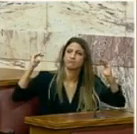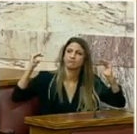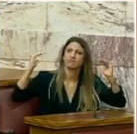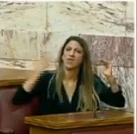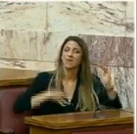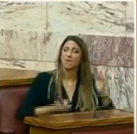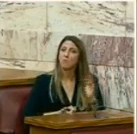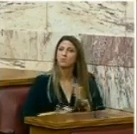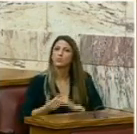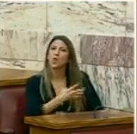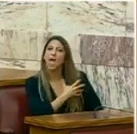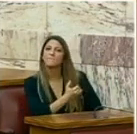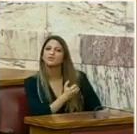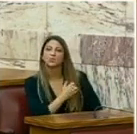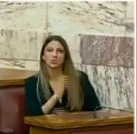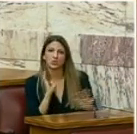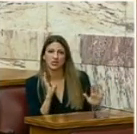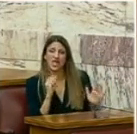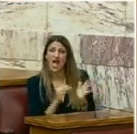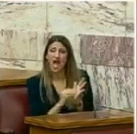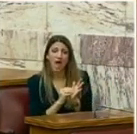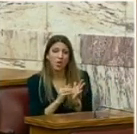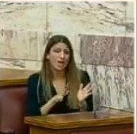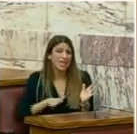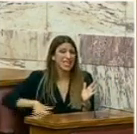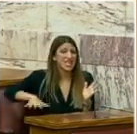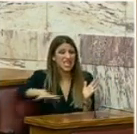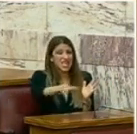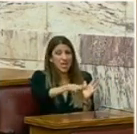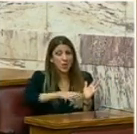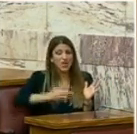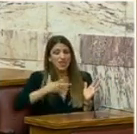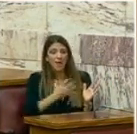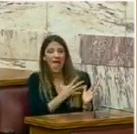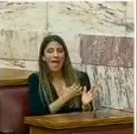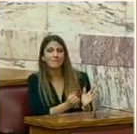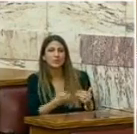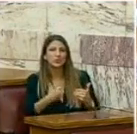αξιοπιστίας, της πολιτικής, των θεσμών και της δημοκρατίας.